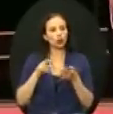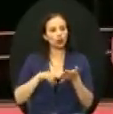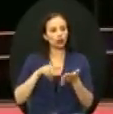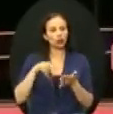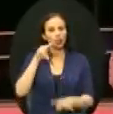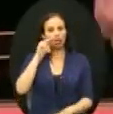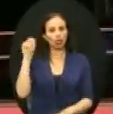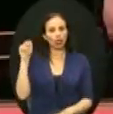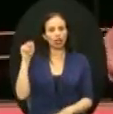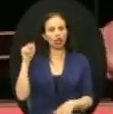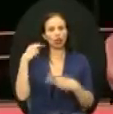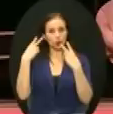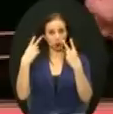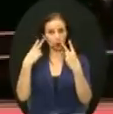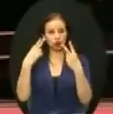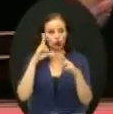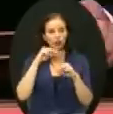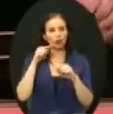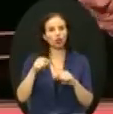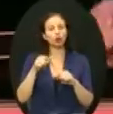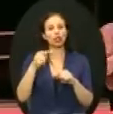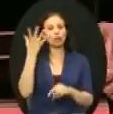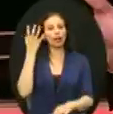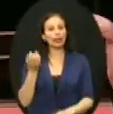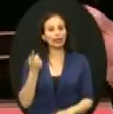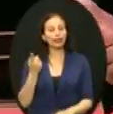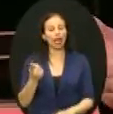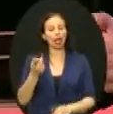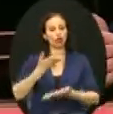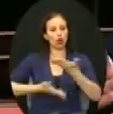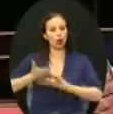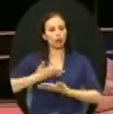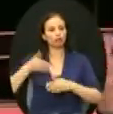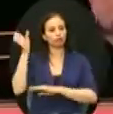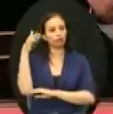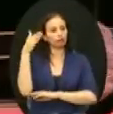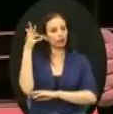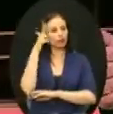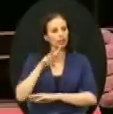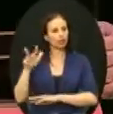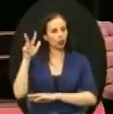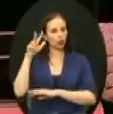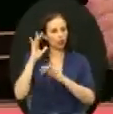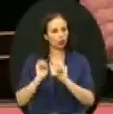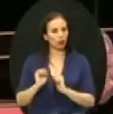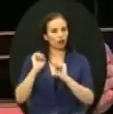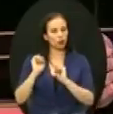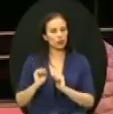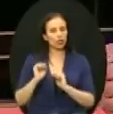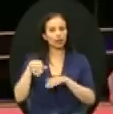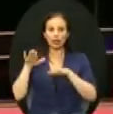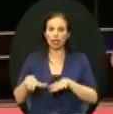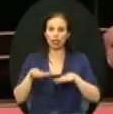העקרוניים שאנחנו דיברנו עליהם, בין היתר זה היו נושאי הקליטה והעלייה. אנחנו מדינה ציונית מבוססת על קליטת העלייה